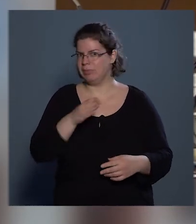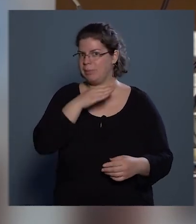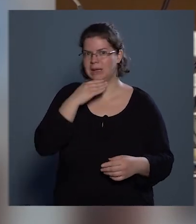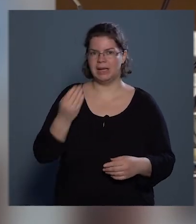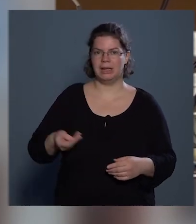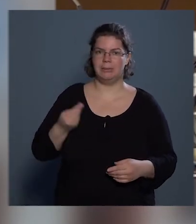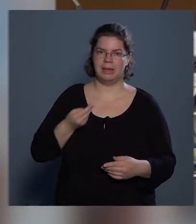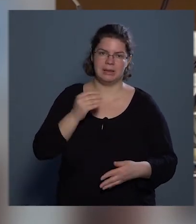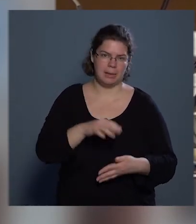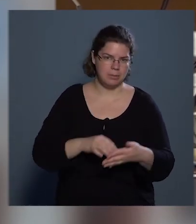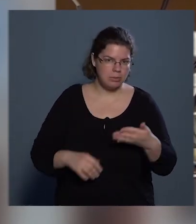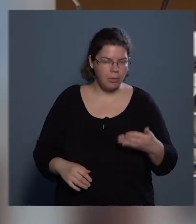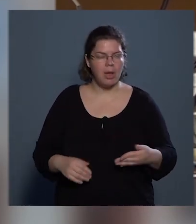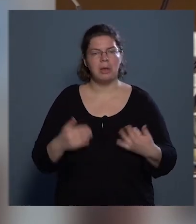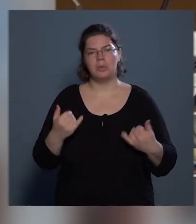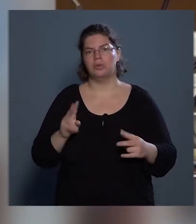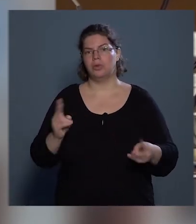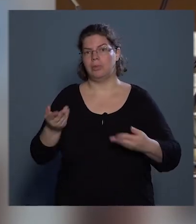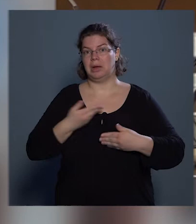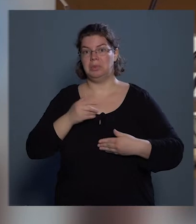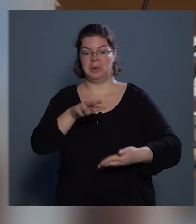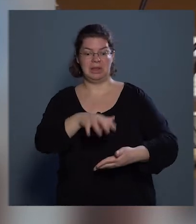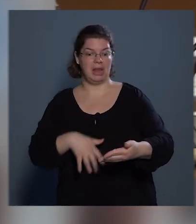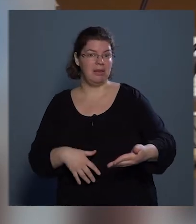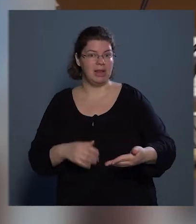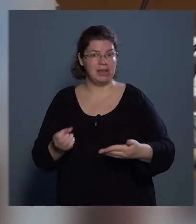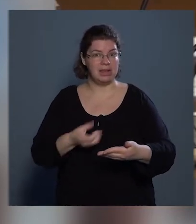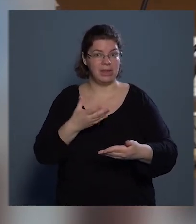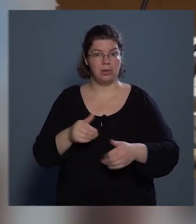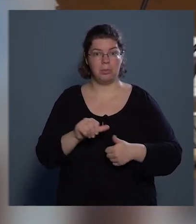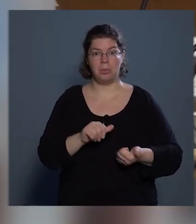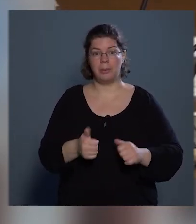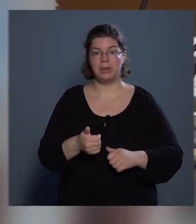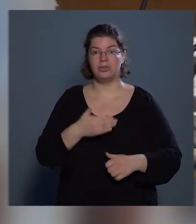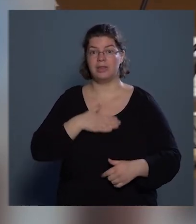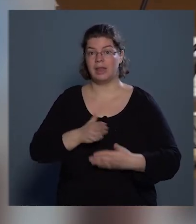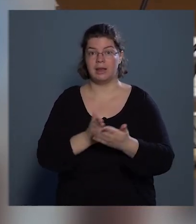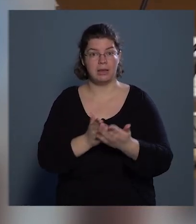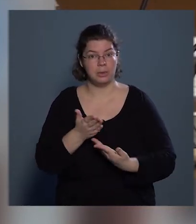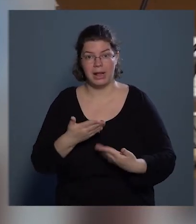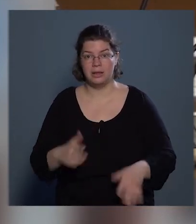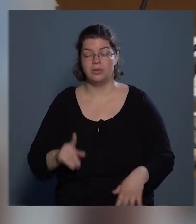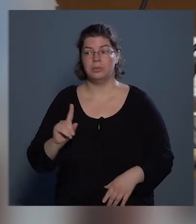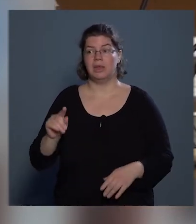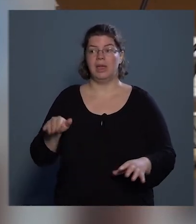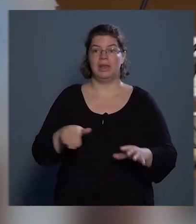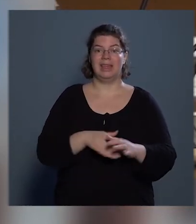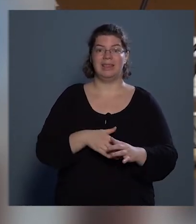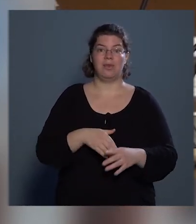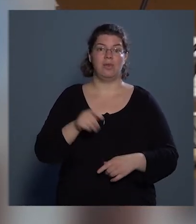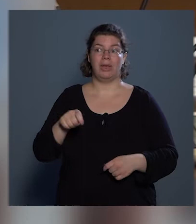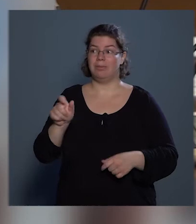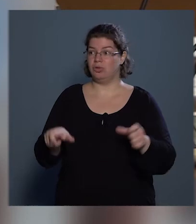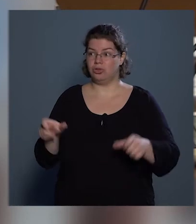beszámolóval. Most, hogy megkaptuk ezt a levelet, akkor kiderült, hogy a baptista szeretett szolgálat sem, de a résztvevő képviselők többsége